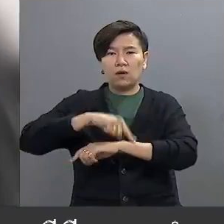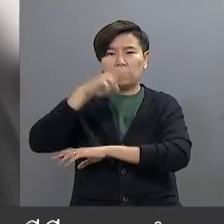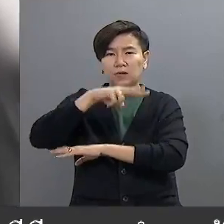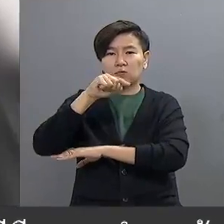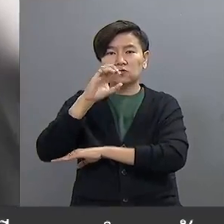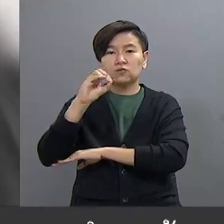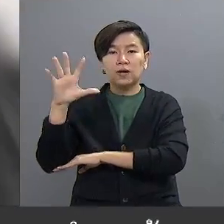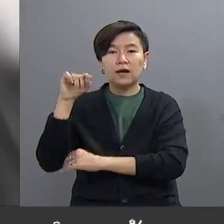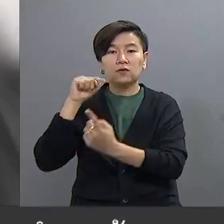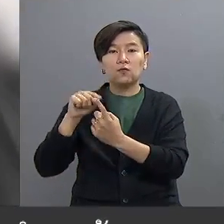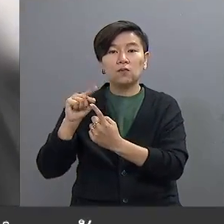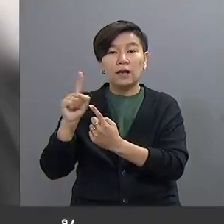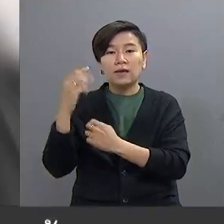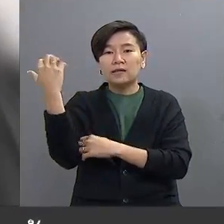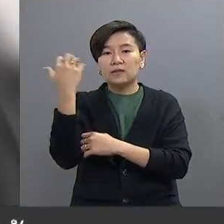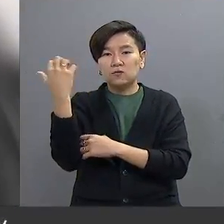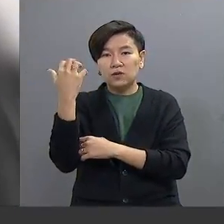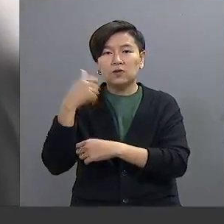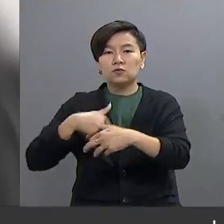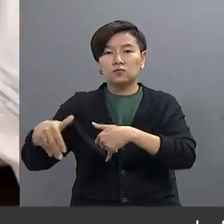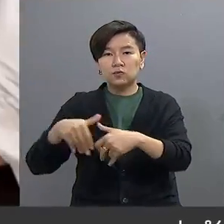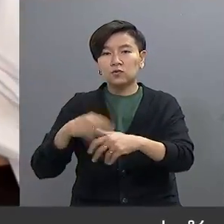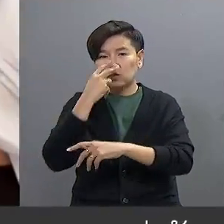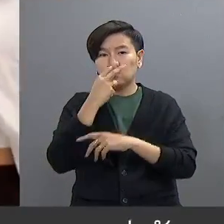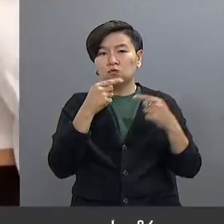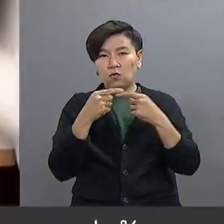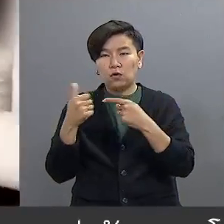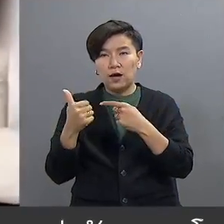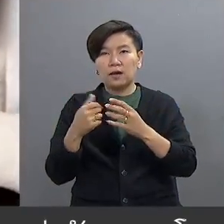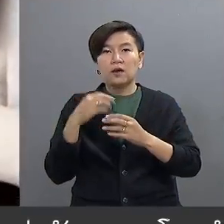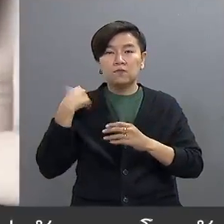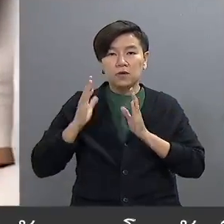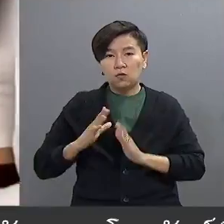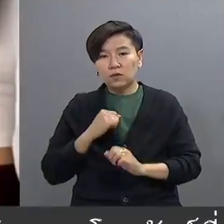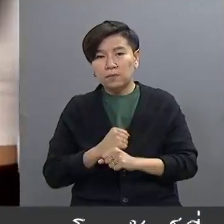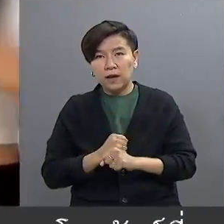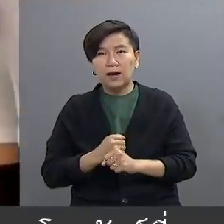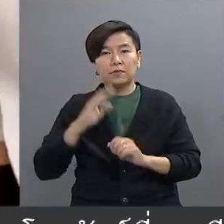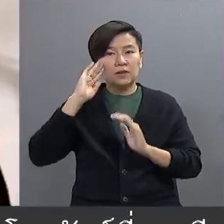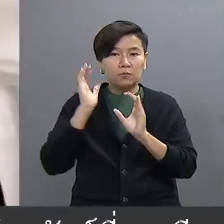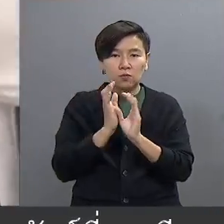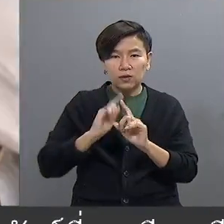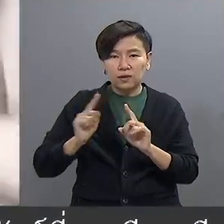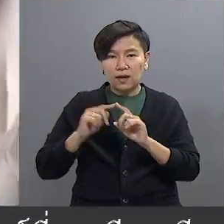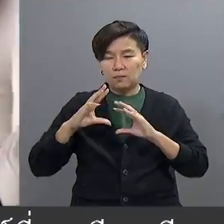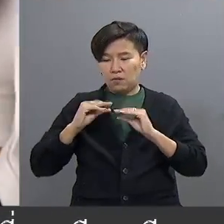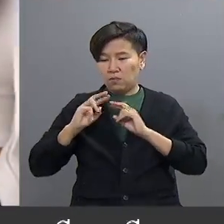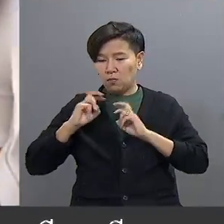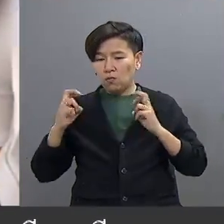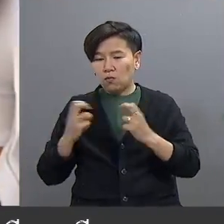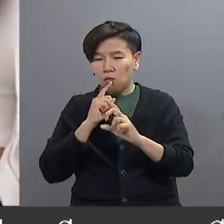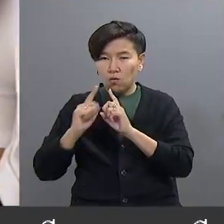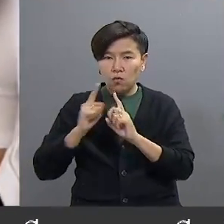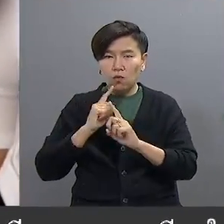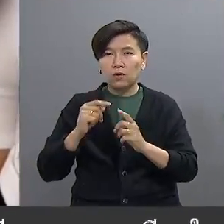ผู้เสียหายจะมาเตือนภัยสังคมแล้วก็จะมีเจ้าหน้าที่ที่จะมาร่วมหาทางออกในเรื่องนี้ด้วยนะคะเพราะว่าตอนนี้กำลังระบ